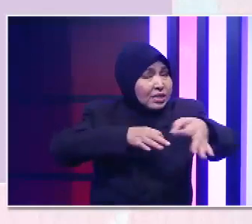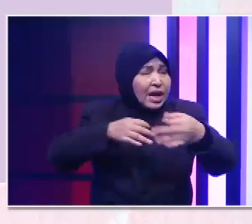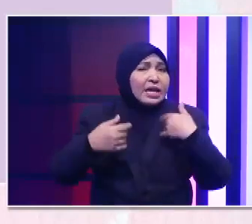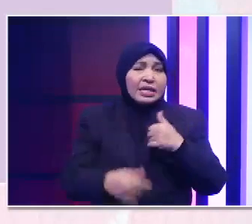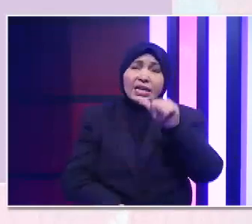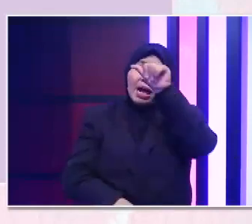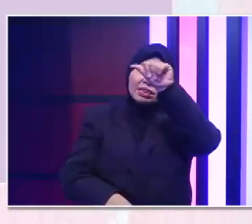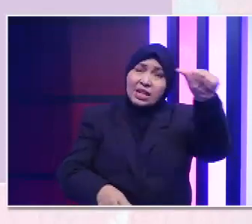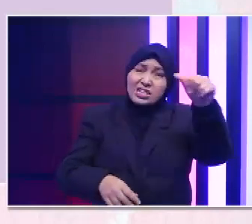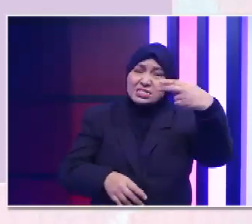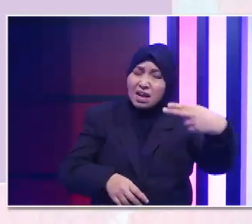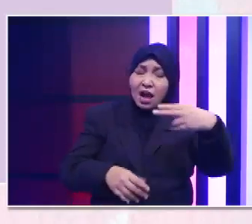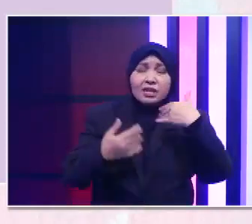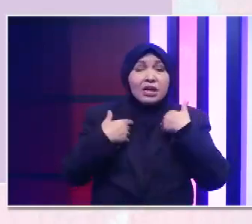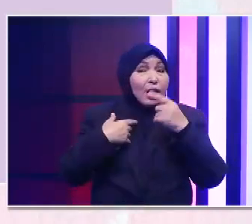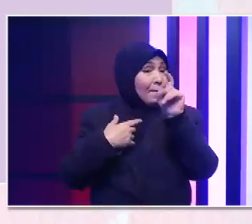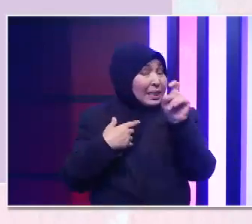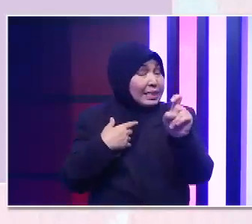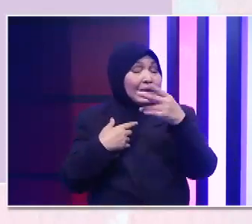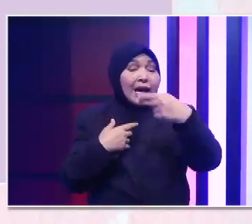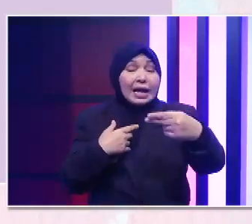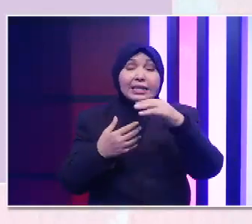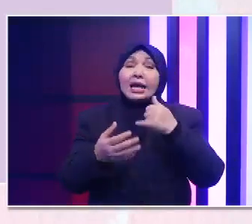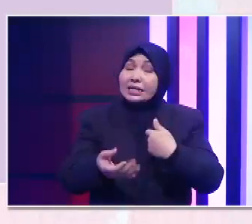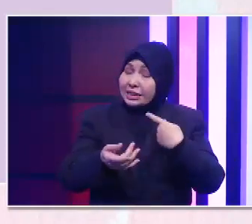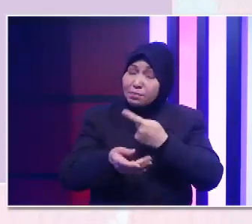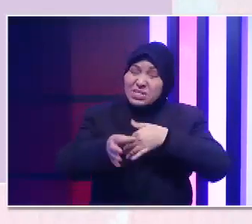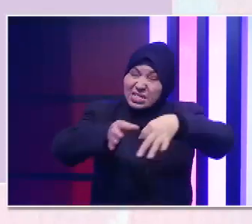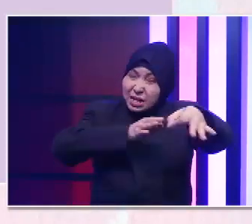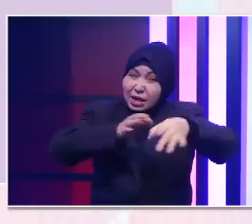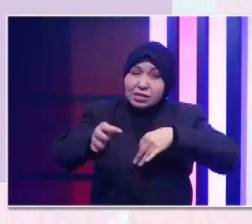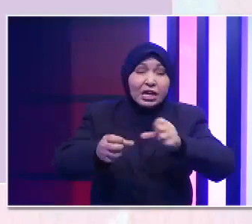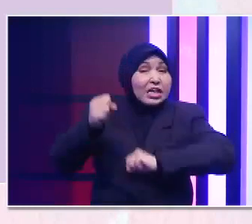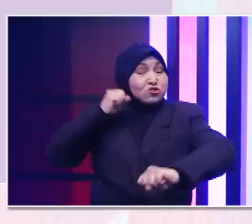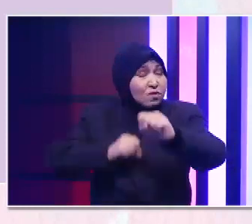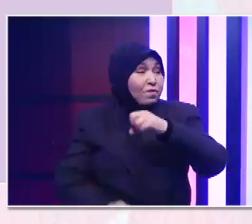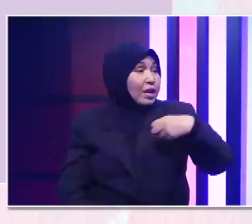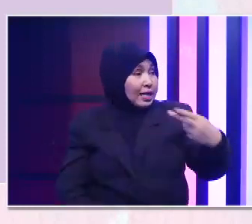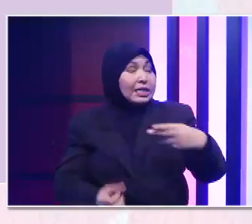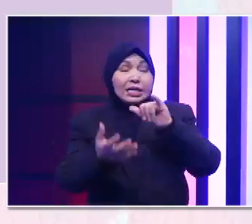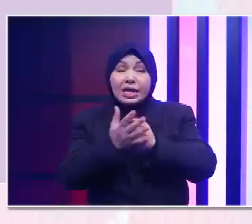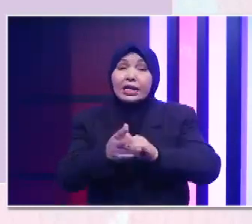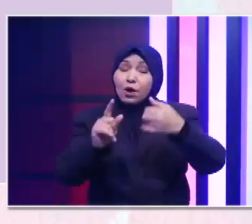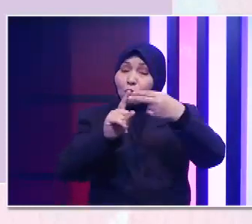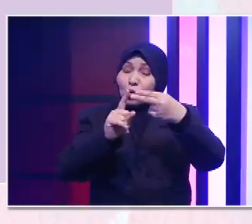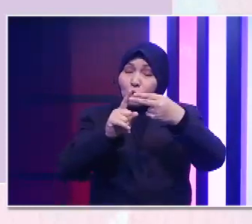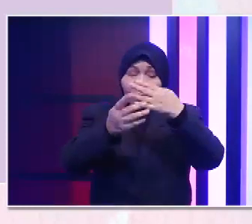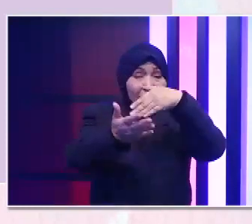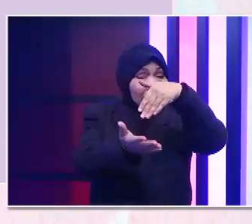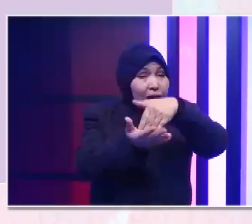atas ada air yang yang mati ketika menjelaskan huruf Anya Mana Syifa ini Syifa Budi huruf Yang pertengahan